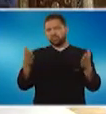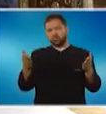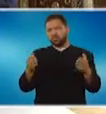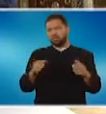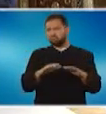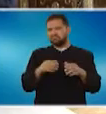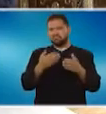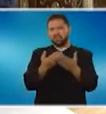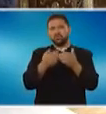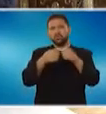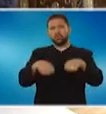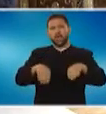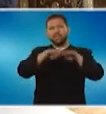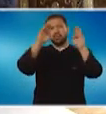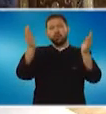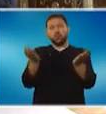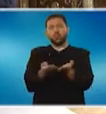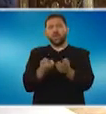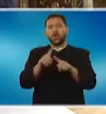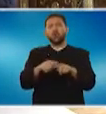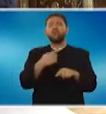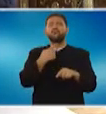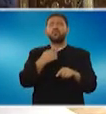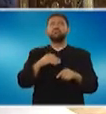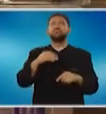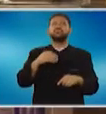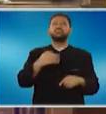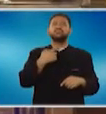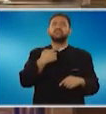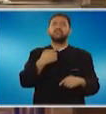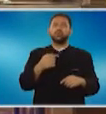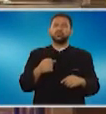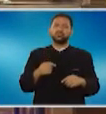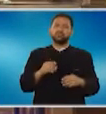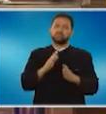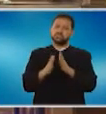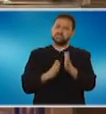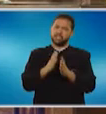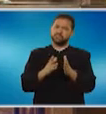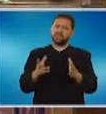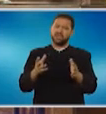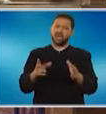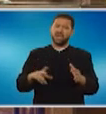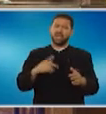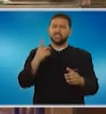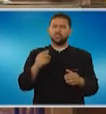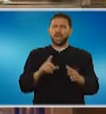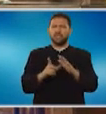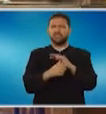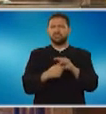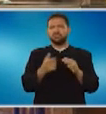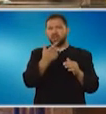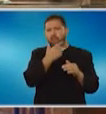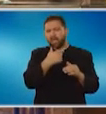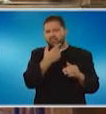publică, spunem noi, făcută cu voce tare în biserică, care este una dintre cele mai vechi metode, să